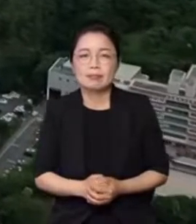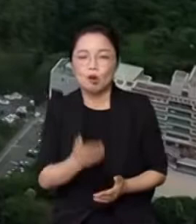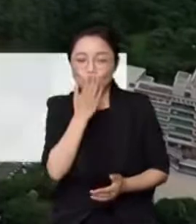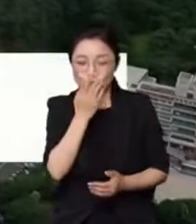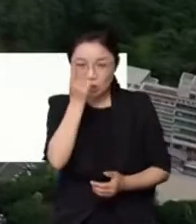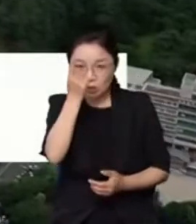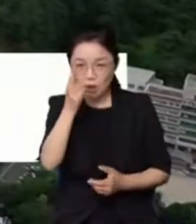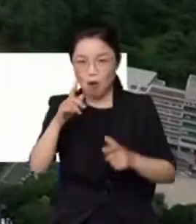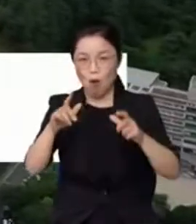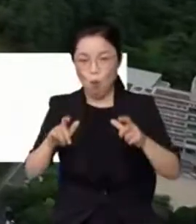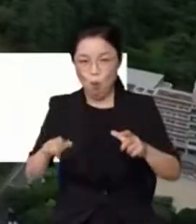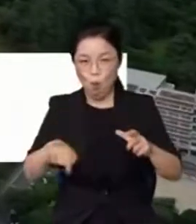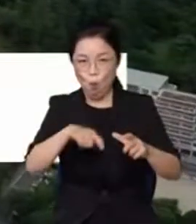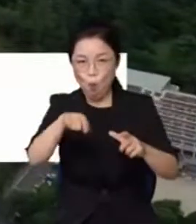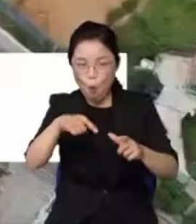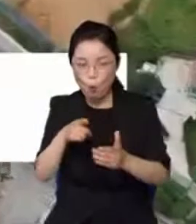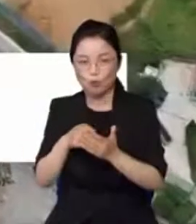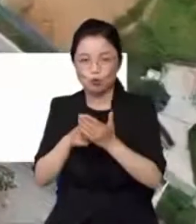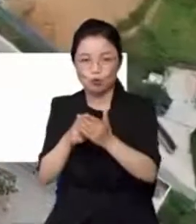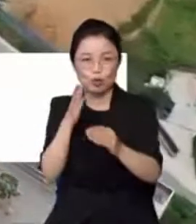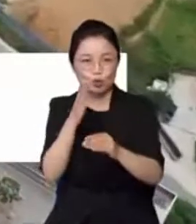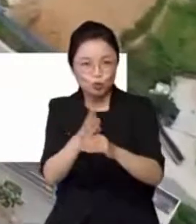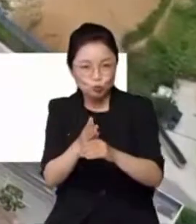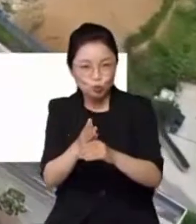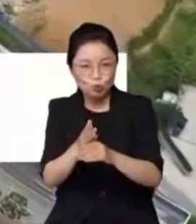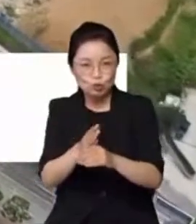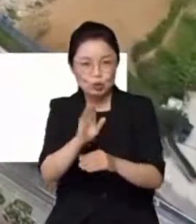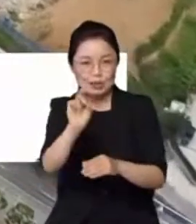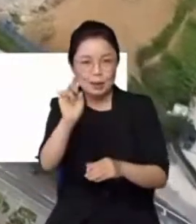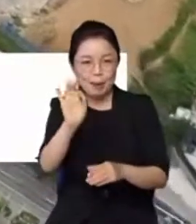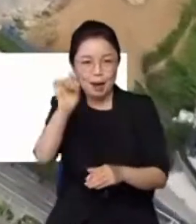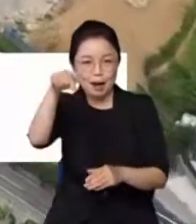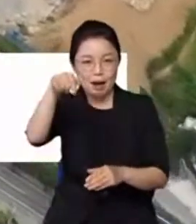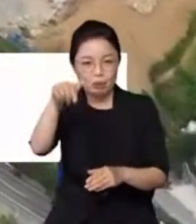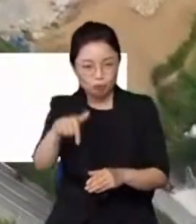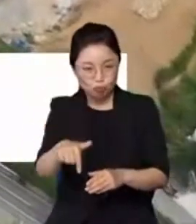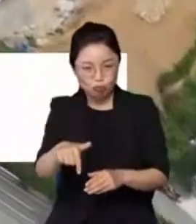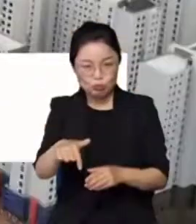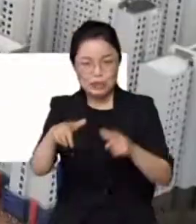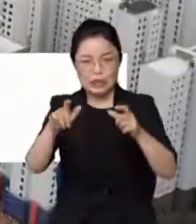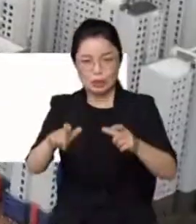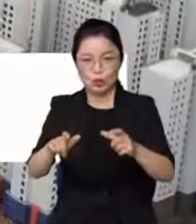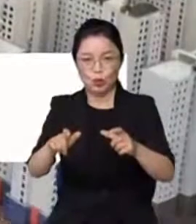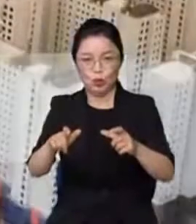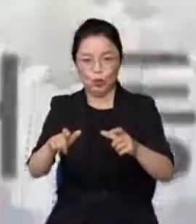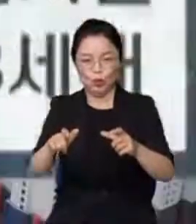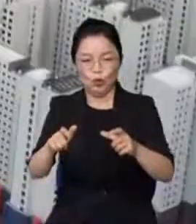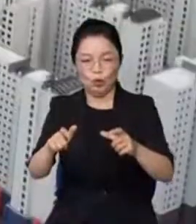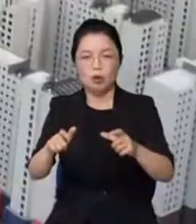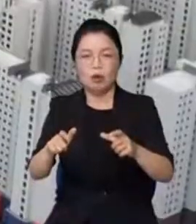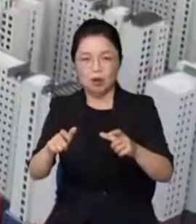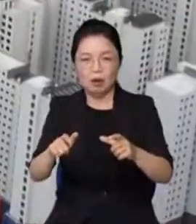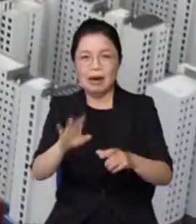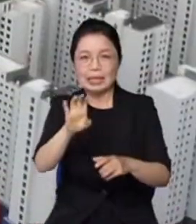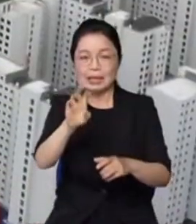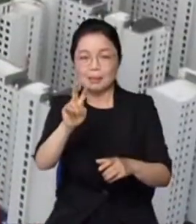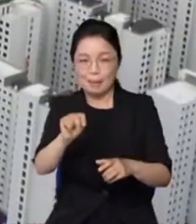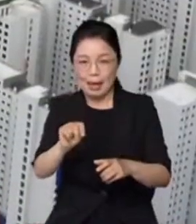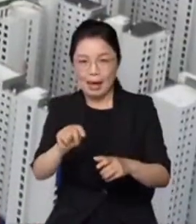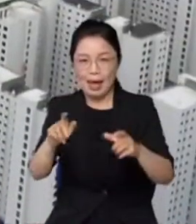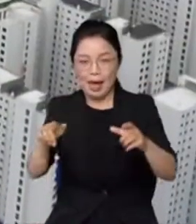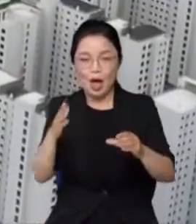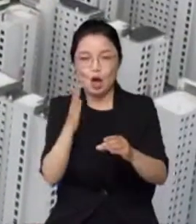순천시 봉화산 자락에 에서 추진하고 있는 망 복지 9 민간 공원 조성사업 현장입니다 전체 4 10만 제곱미터 부지 가운데